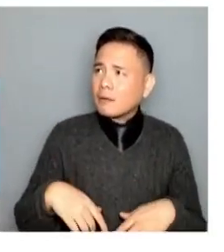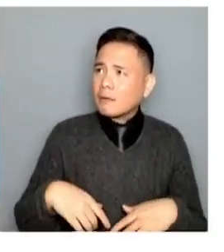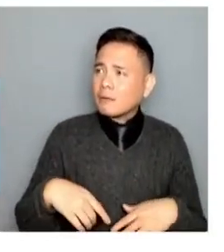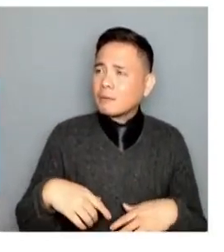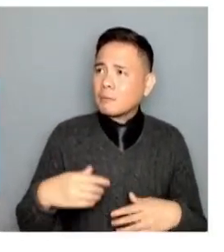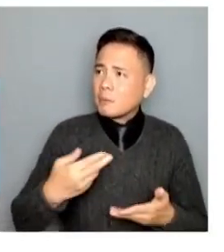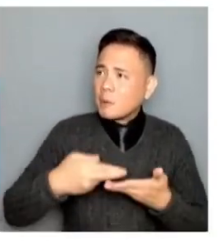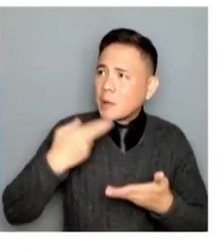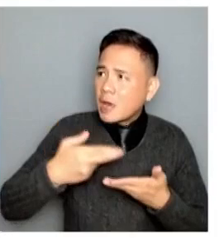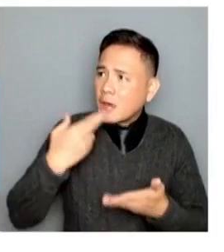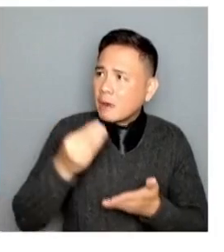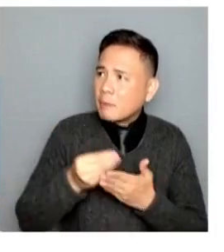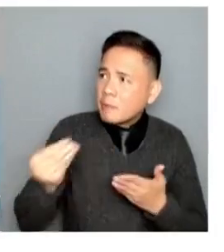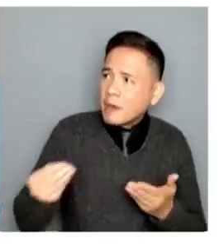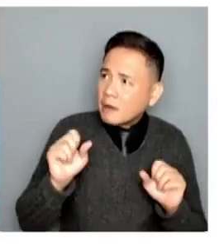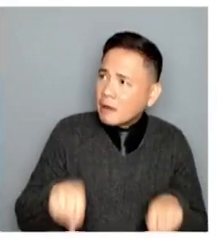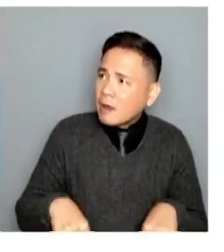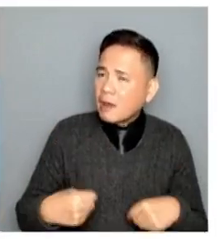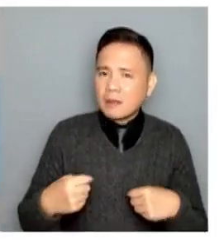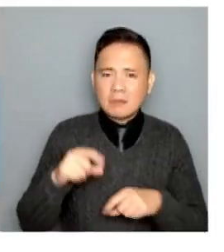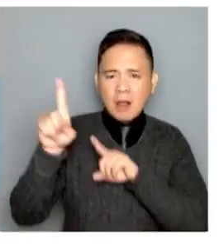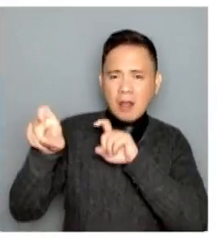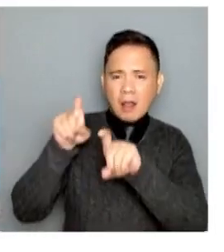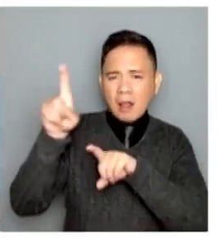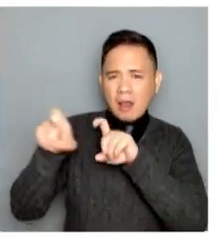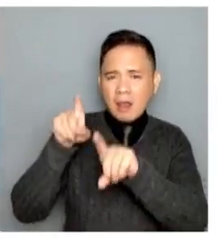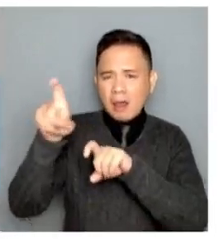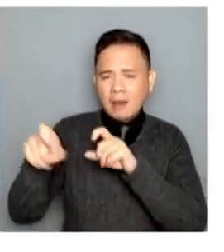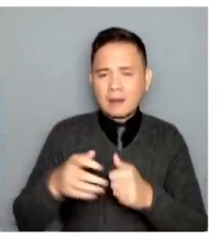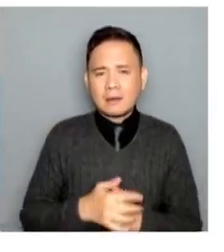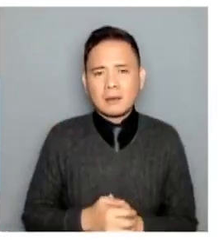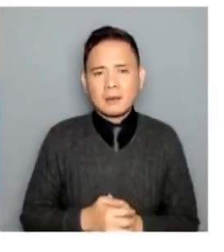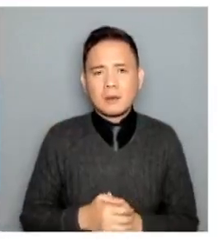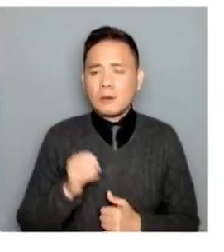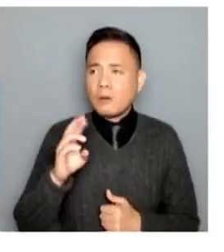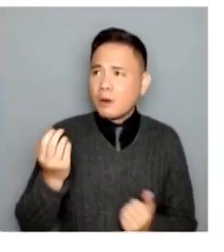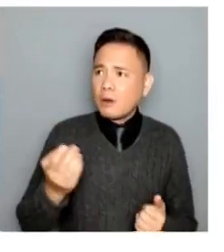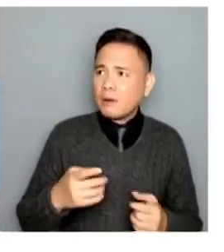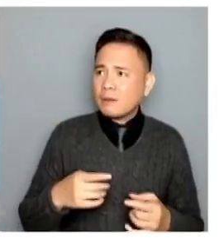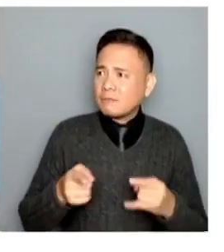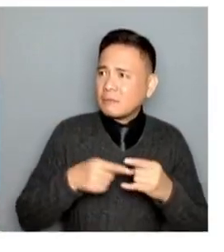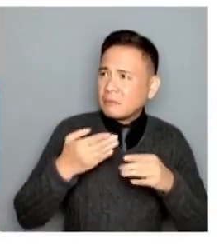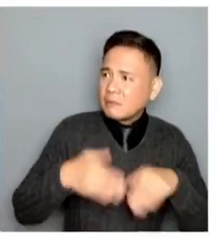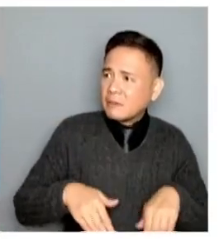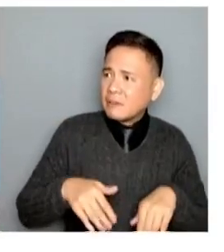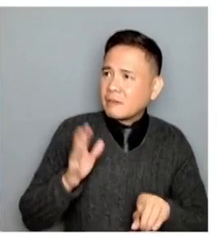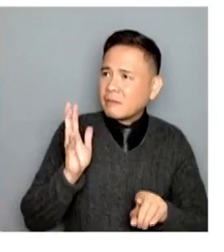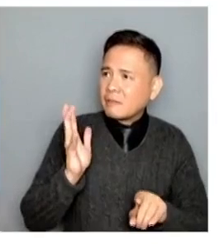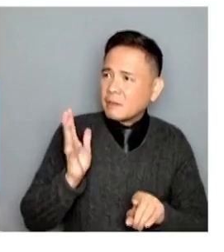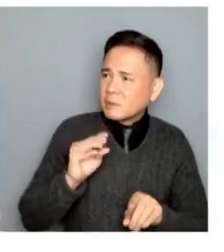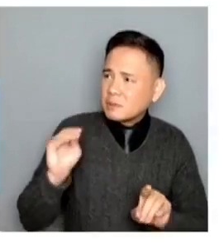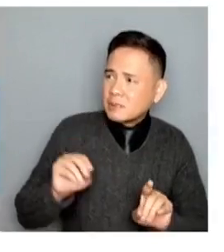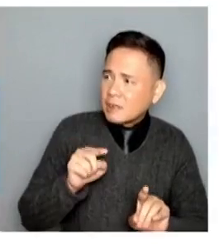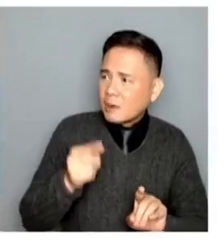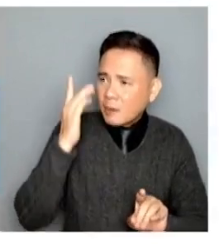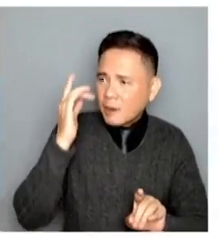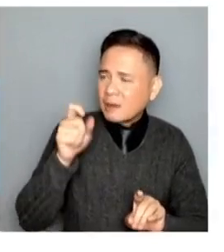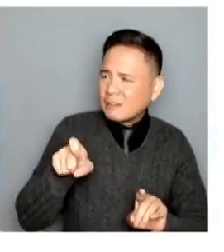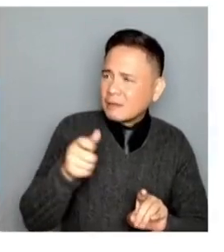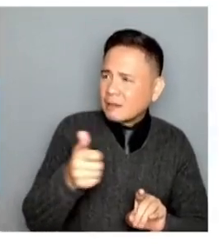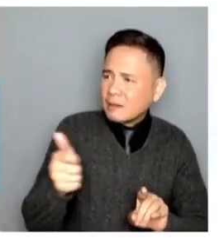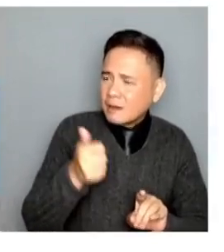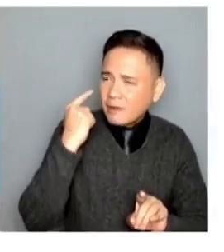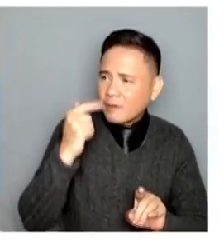bigas namin. May nagbigay po ng 2 kilo. Pwede yung kalahati, bayaran niyo po, pamasahe lang ng anak namin papunta sa school. Mga ganun